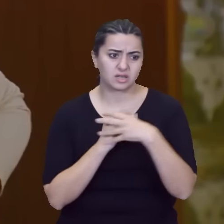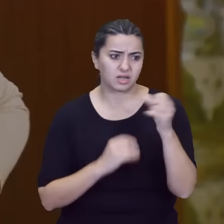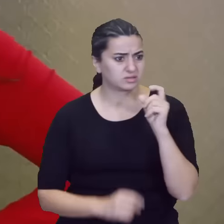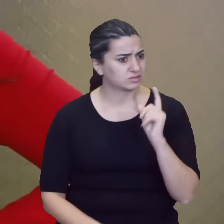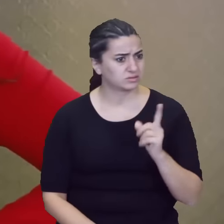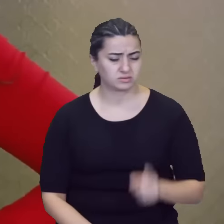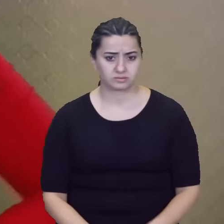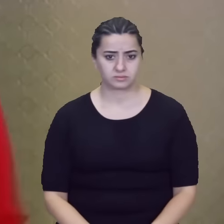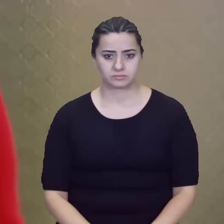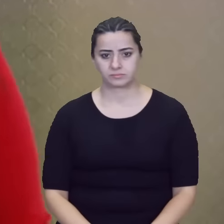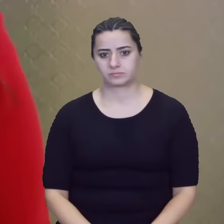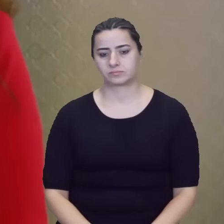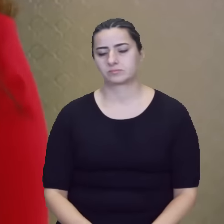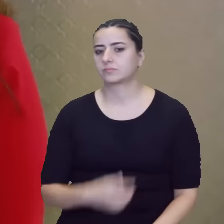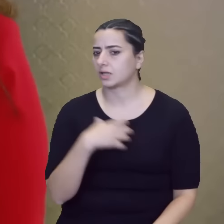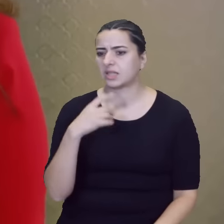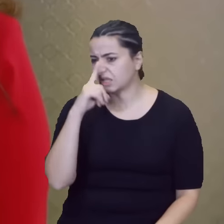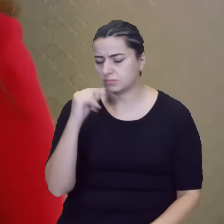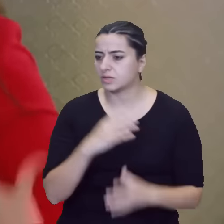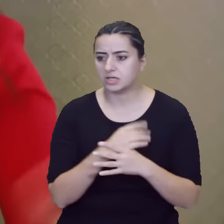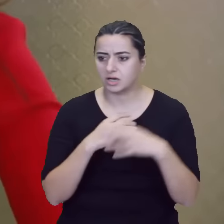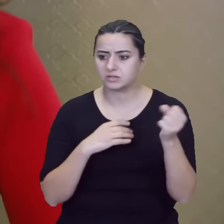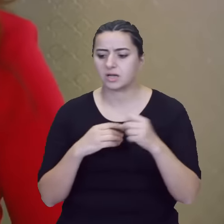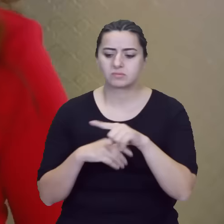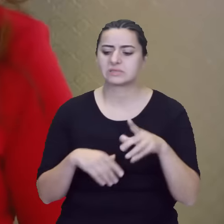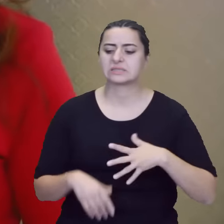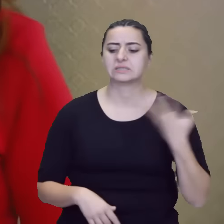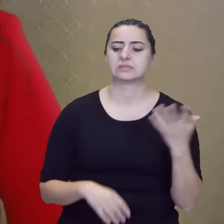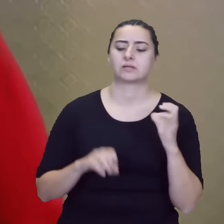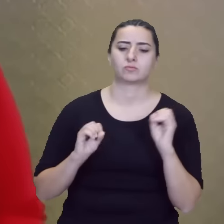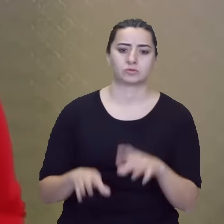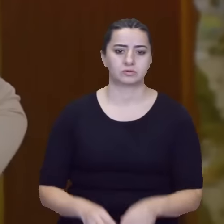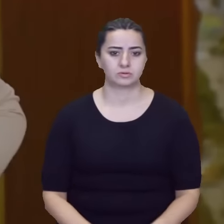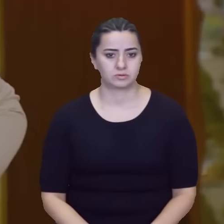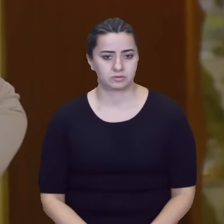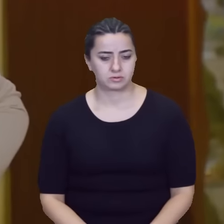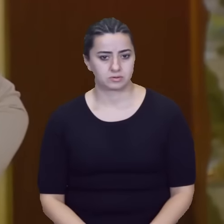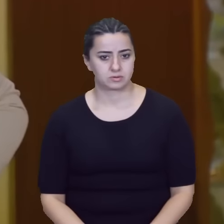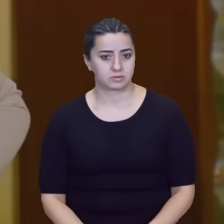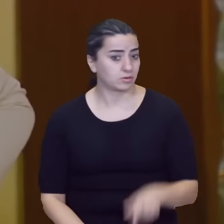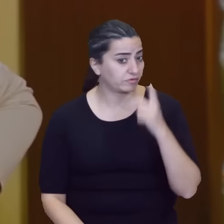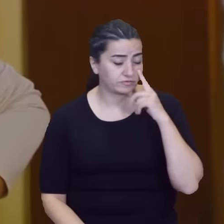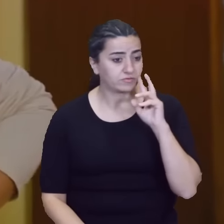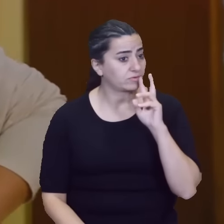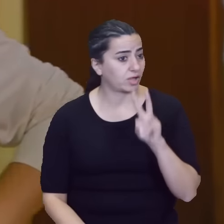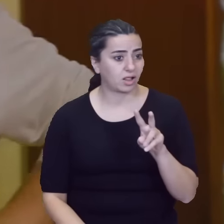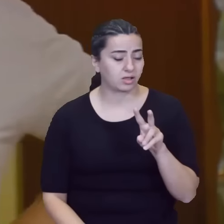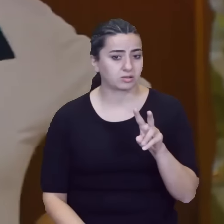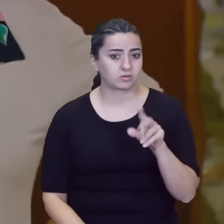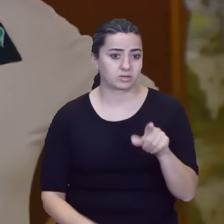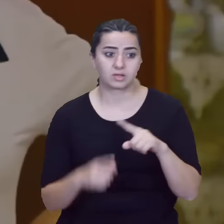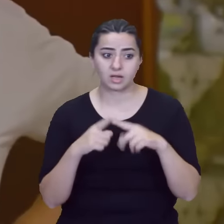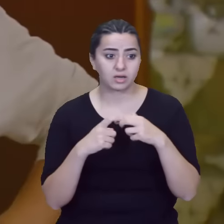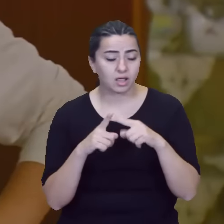Kaçırdılar mı kuşu? Ay anne, kim kaçıracak kuş? Herkes kurtulmaya çalışıyor kuştan. Yok yok, bak vallahi o